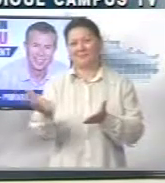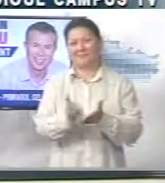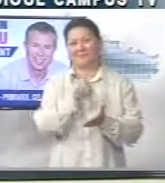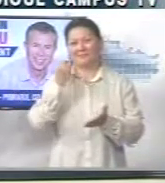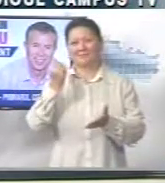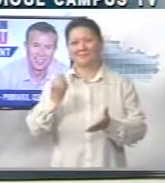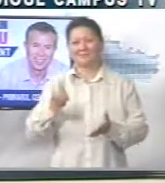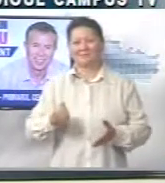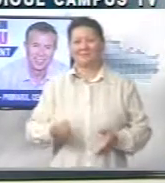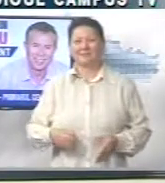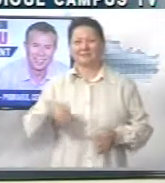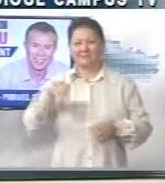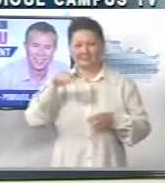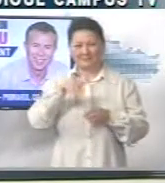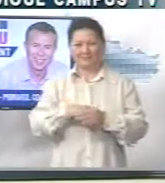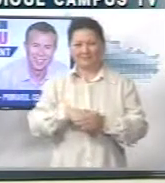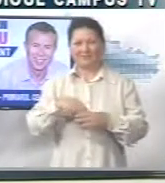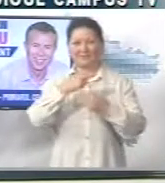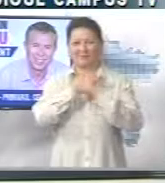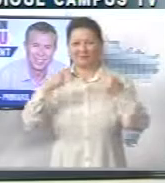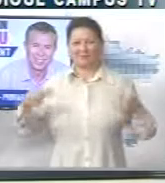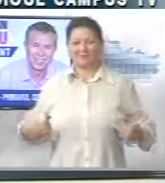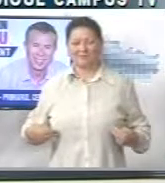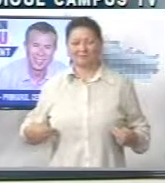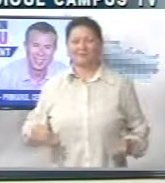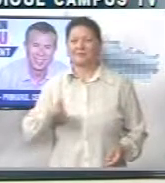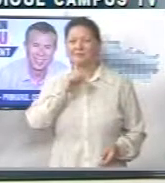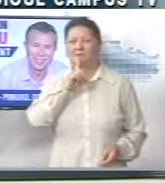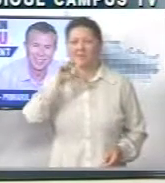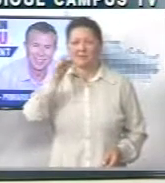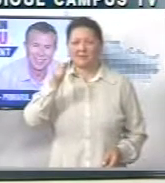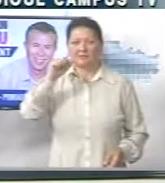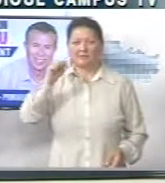doamna Sabina Mihai. Să rămână.